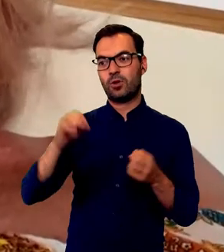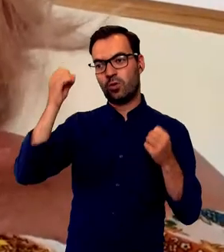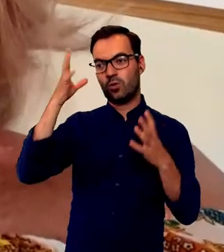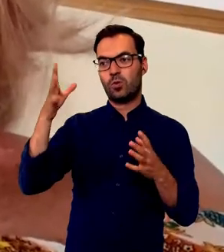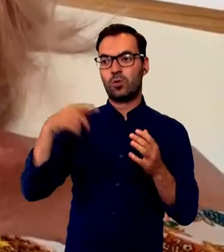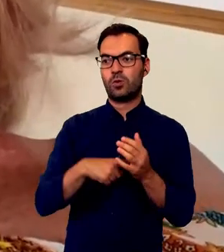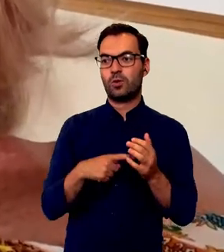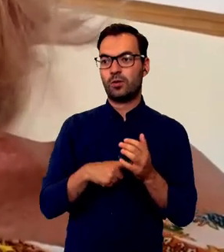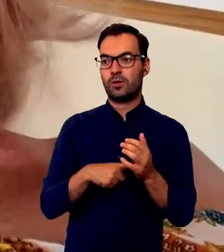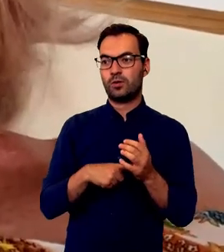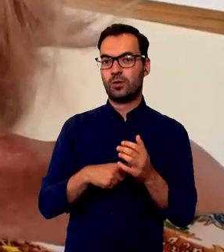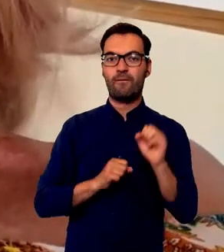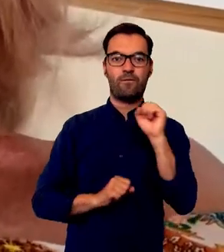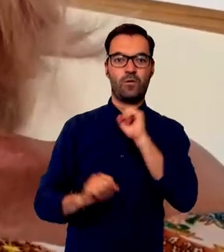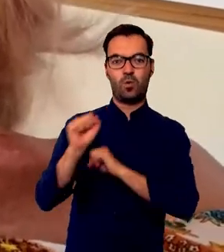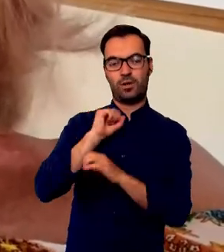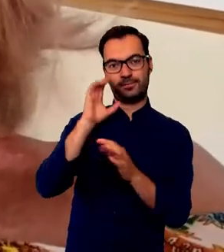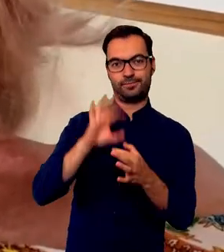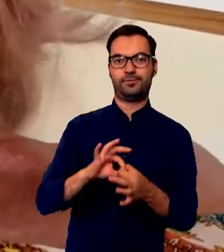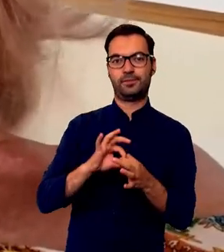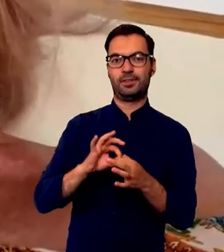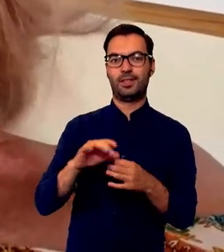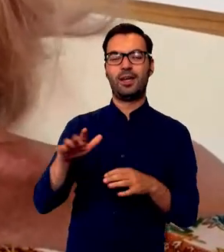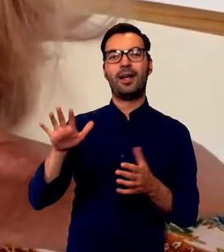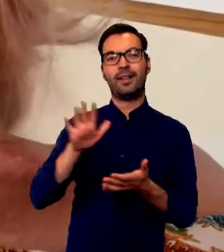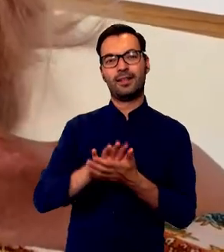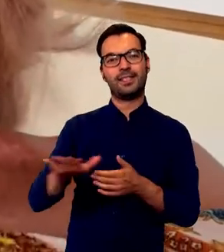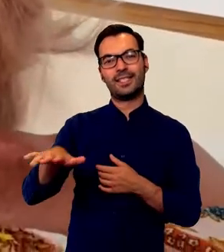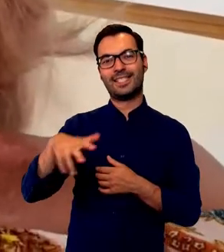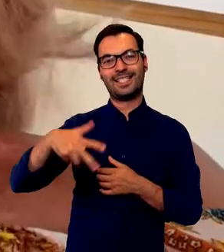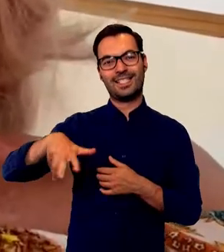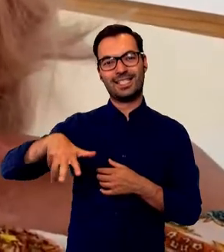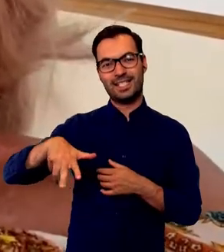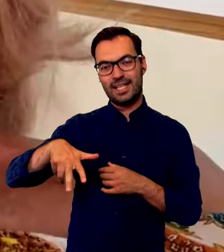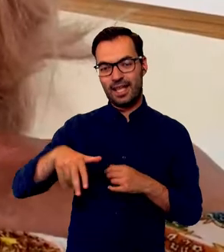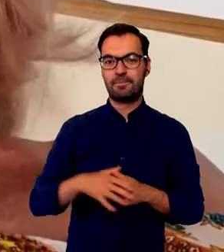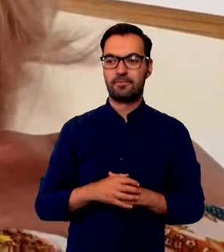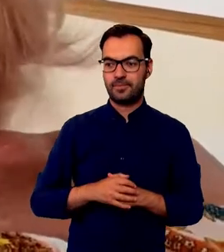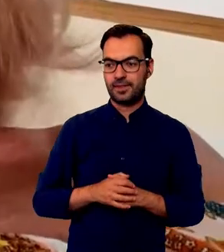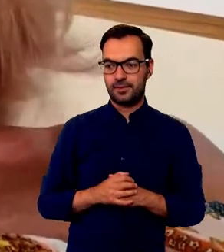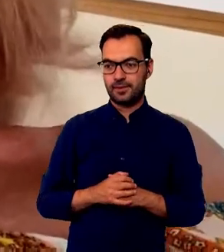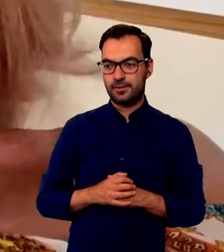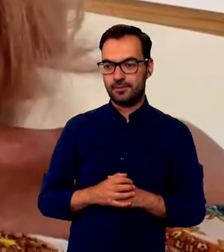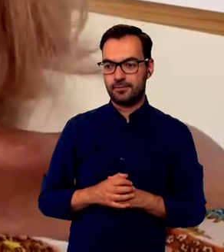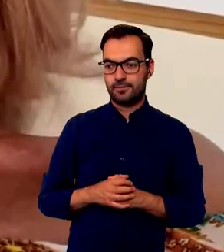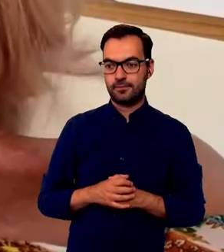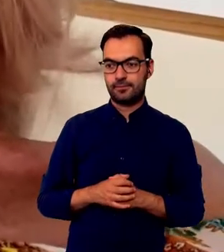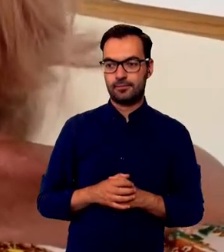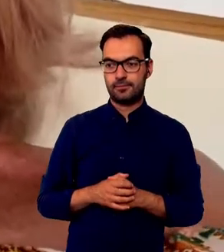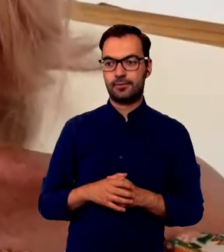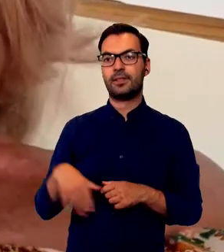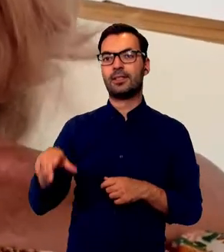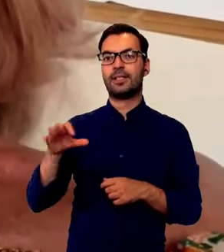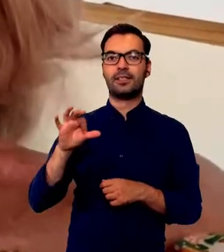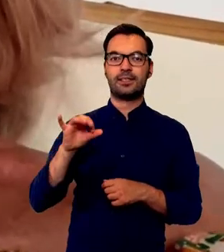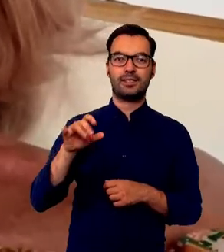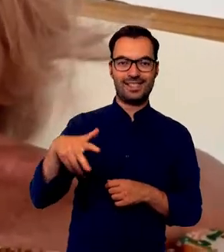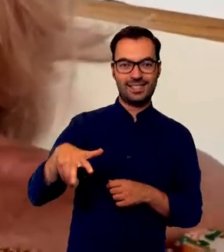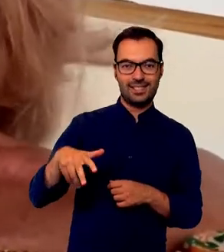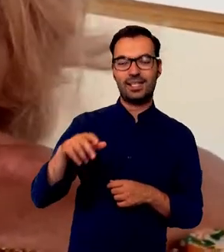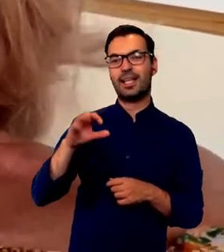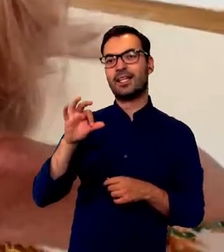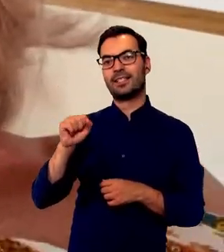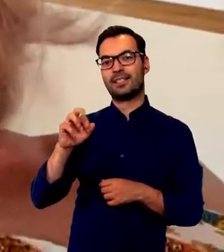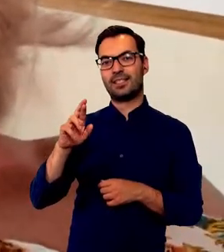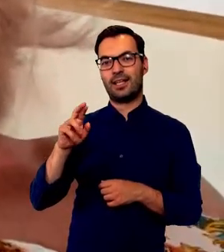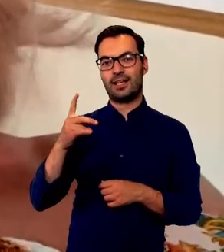kulturą włoską, zwłaszcza z kulturą Sycylii i Sardynii. I ja tu uważam, że i Sycylia, i Sardynia to są moje takie